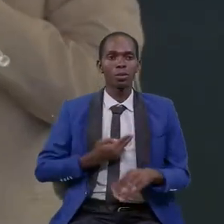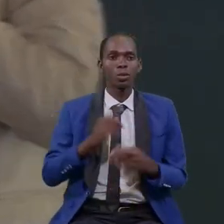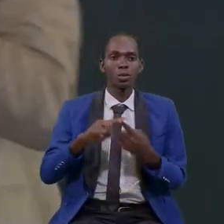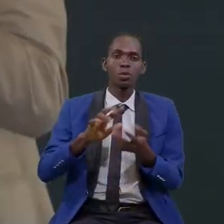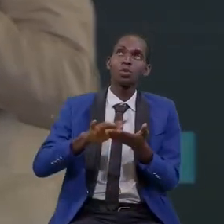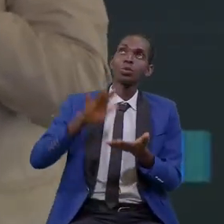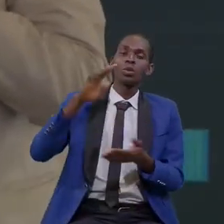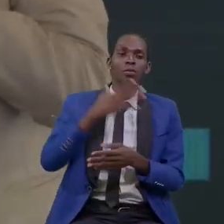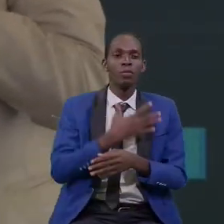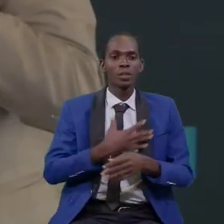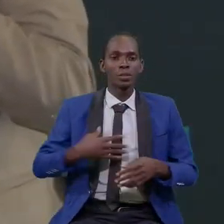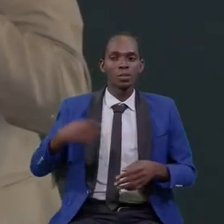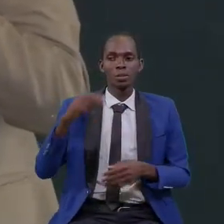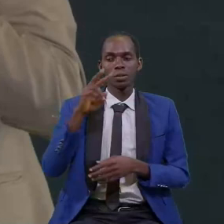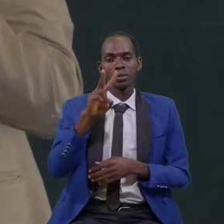propre gloire et par sa vertu.